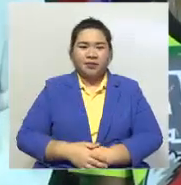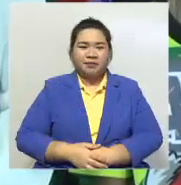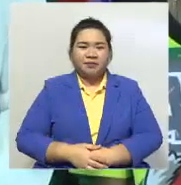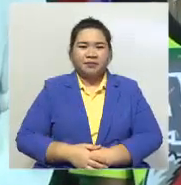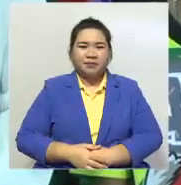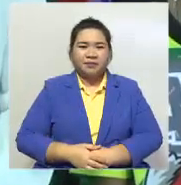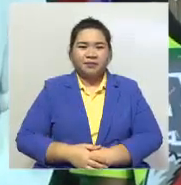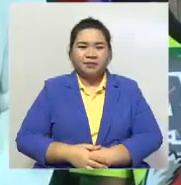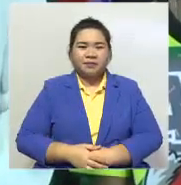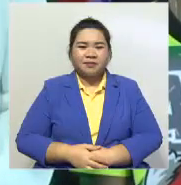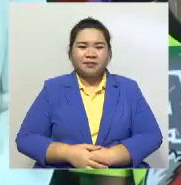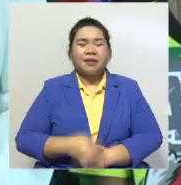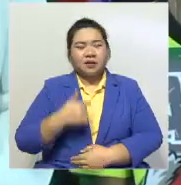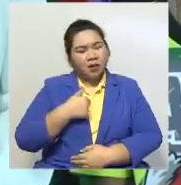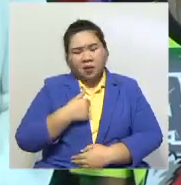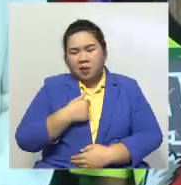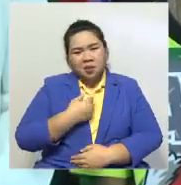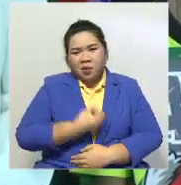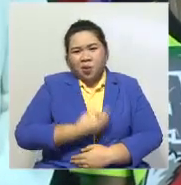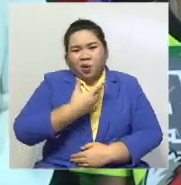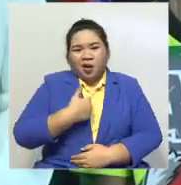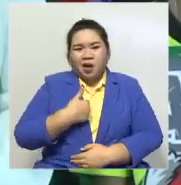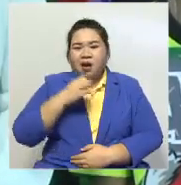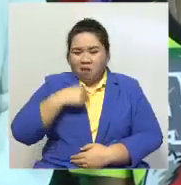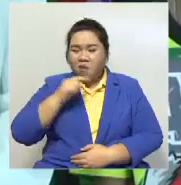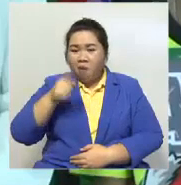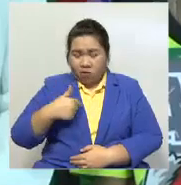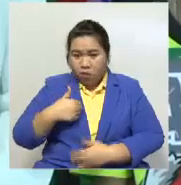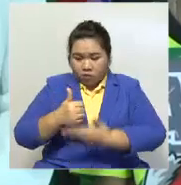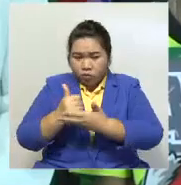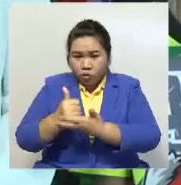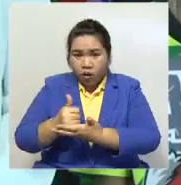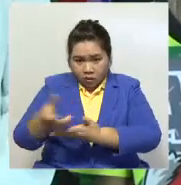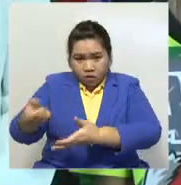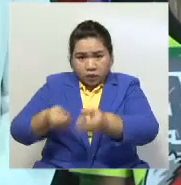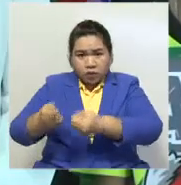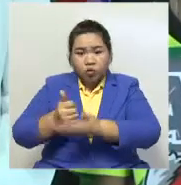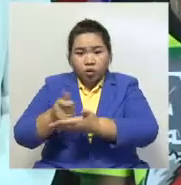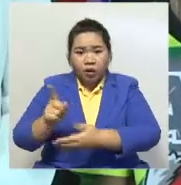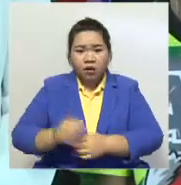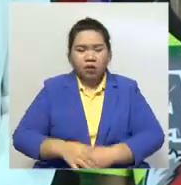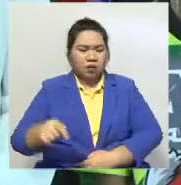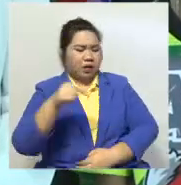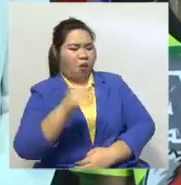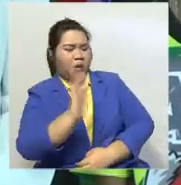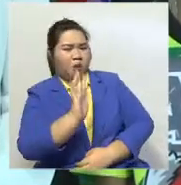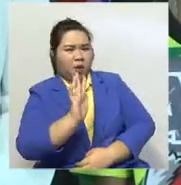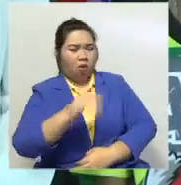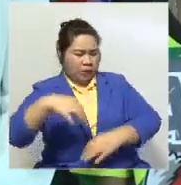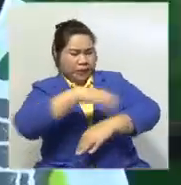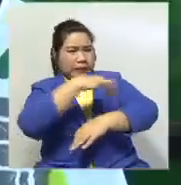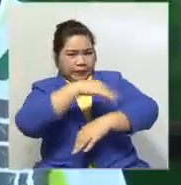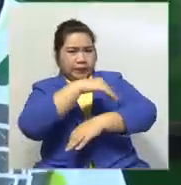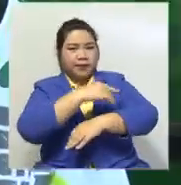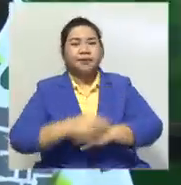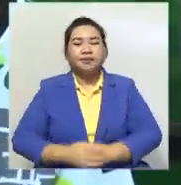ช่ครับคือผมก็ตกใจมากแล้วผมก็บอกว่าให้ผมช่วยไหม can I help you ก็คือเขาบอกไม่ต้องขึ้นไปอะไรอย่